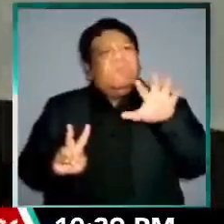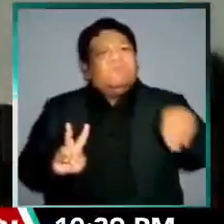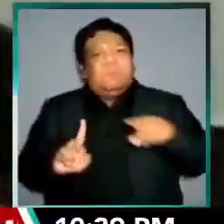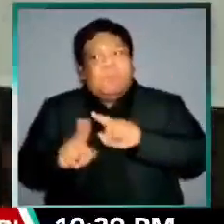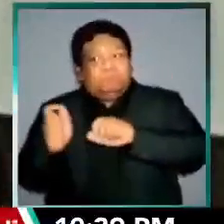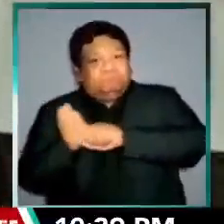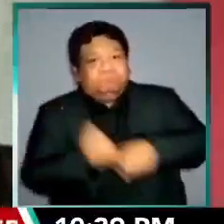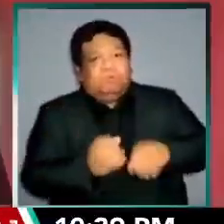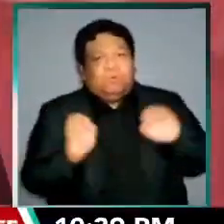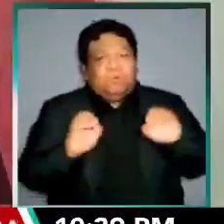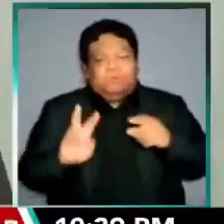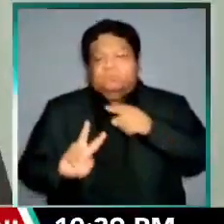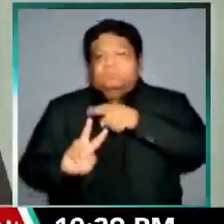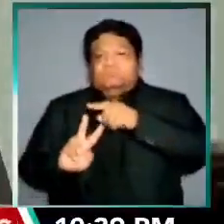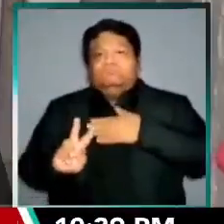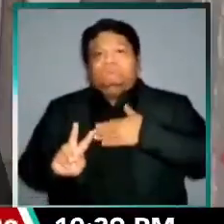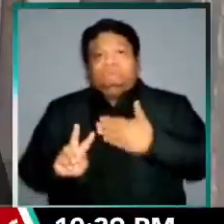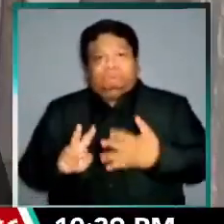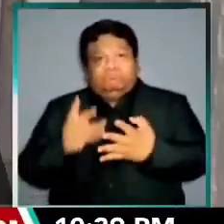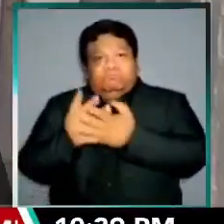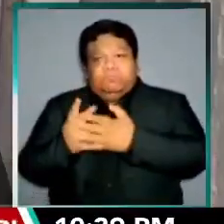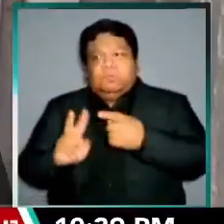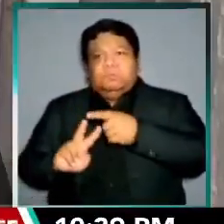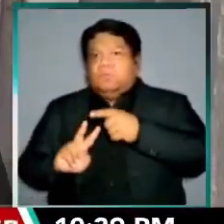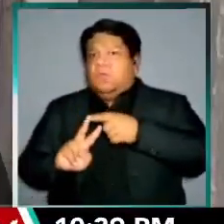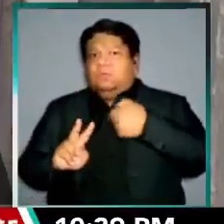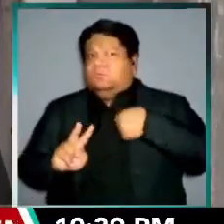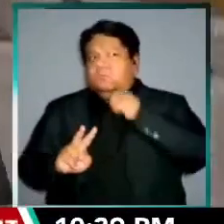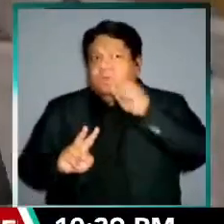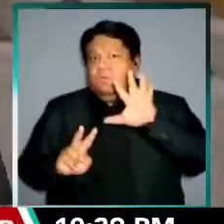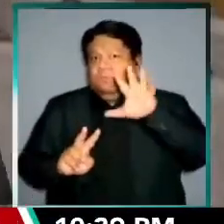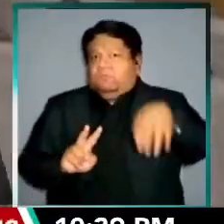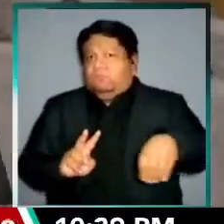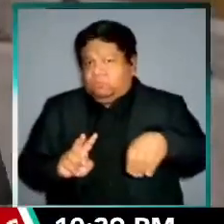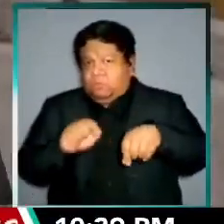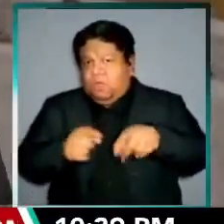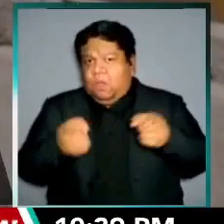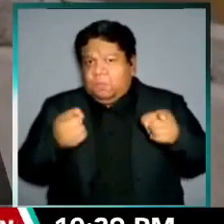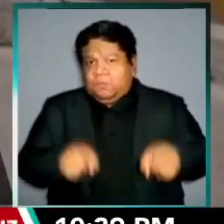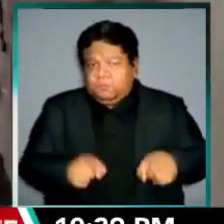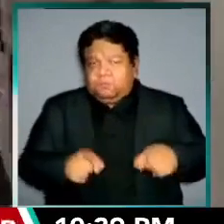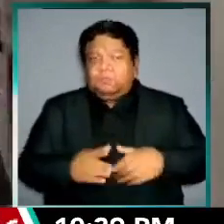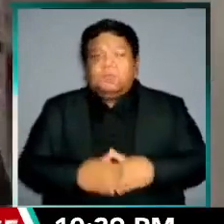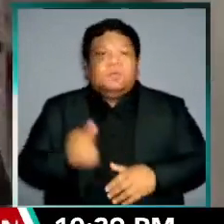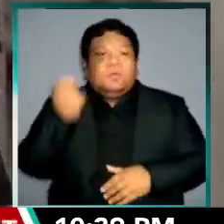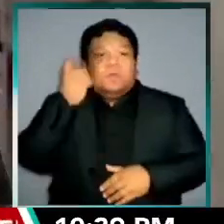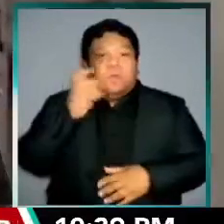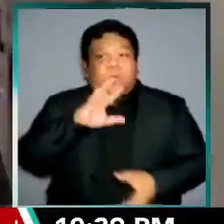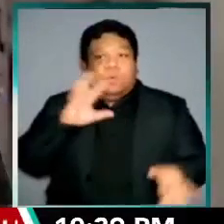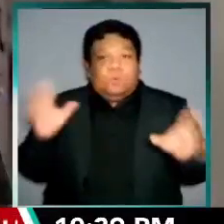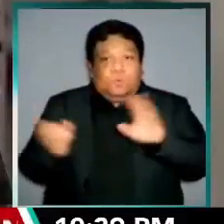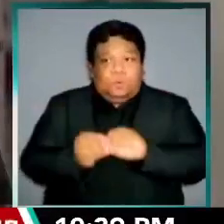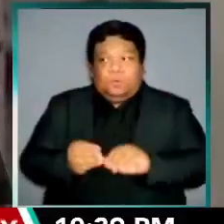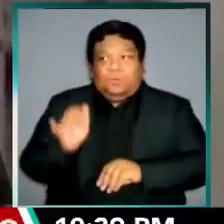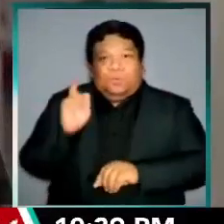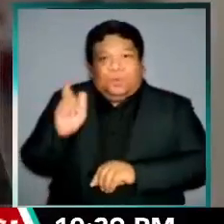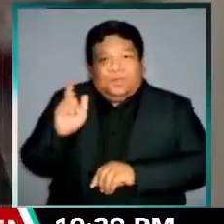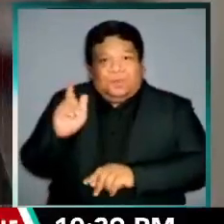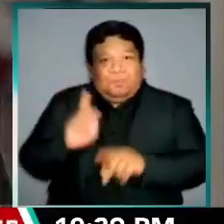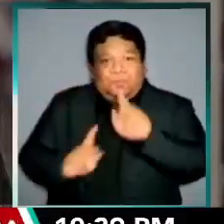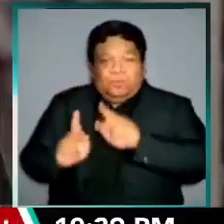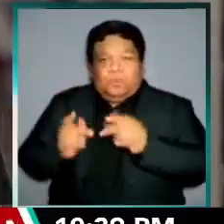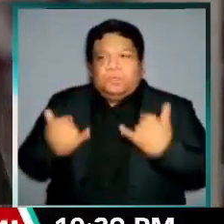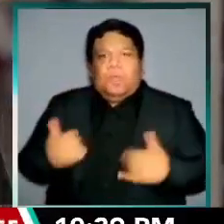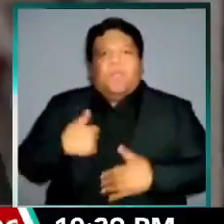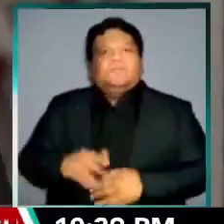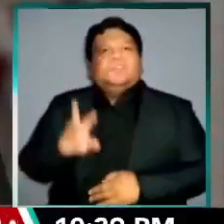giit niya wala siya sa lugar ng isagawa ito. 6 sa 20 sangkot sa umunoy hazing ang hawak na ng mga pulis. Sinampa na sila ng reklamong